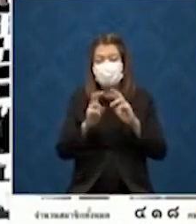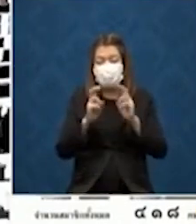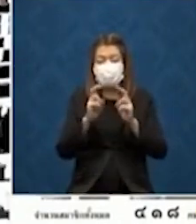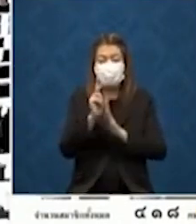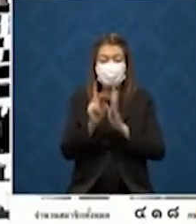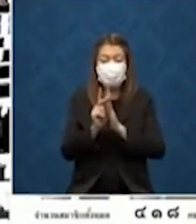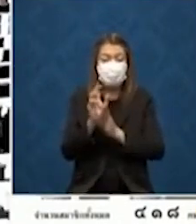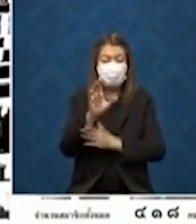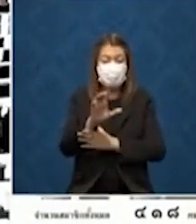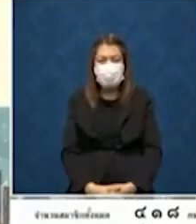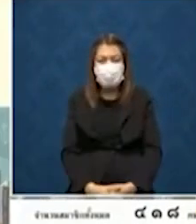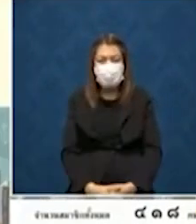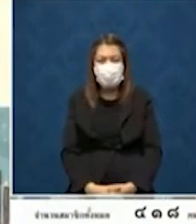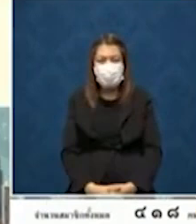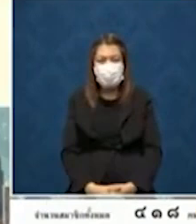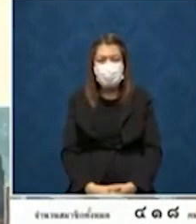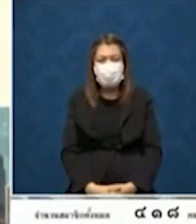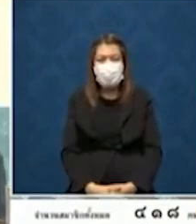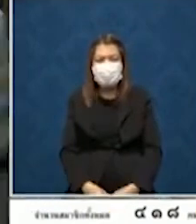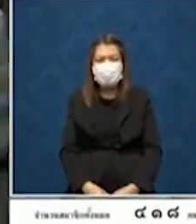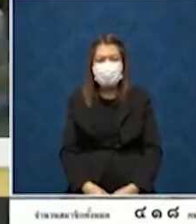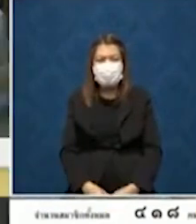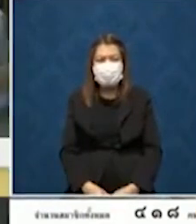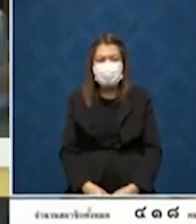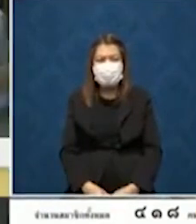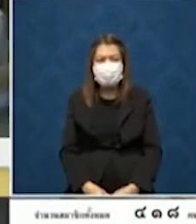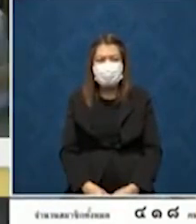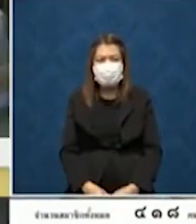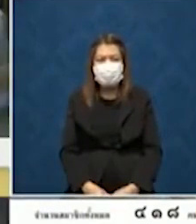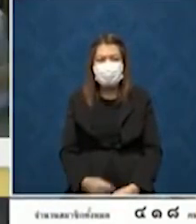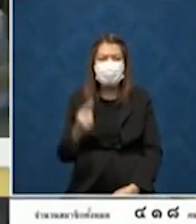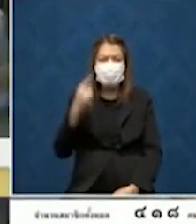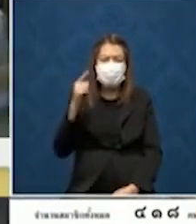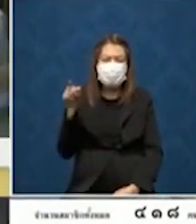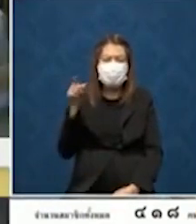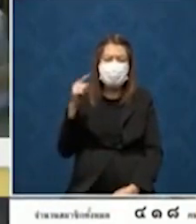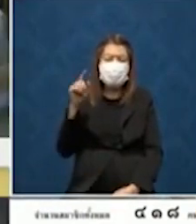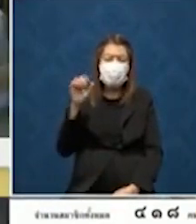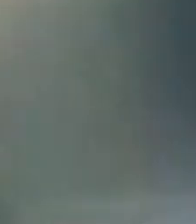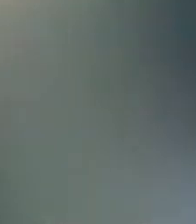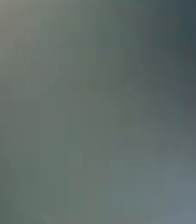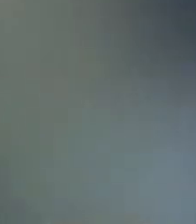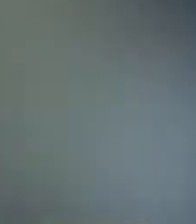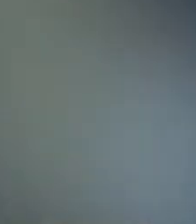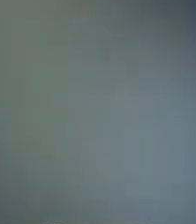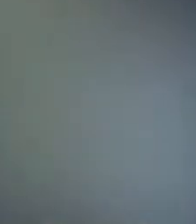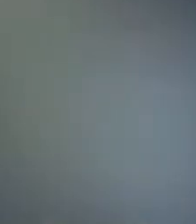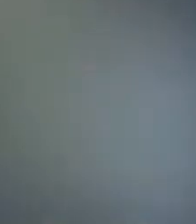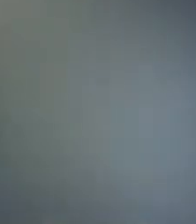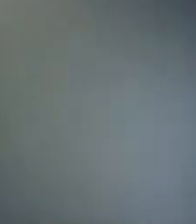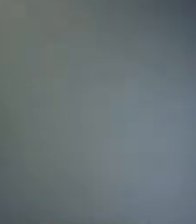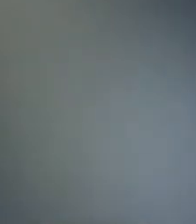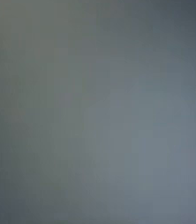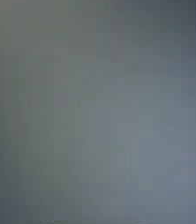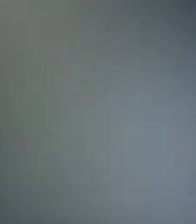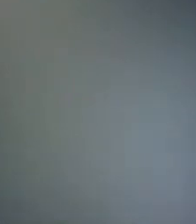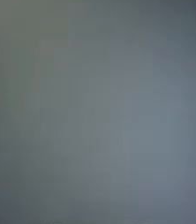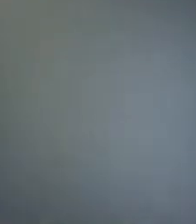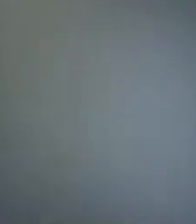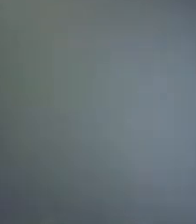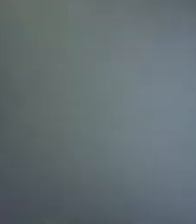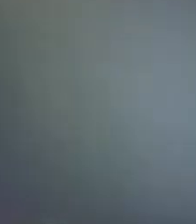นะได้ขอแสดงความเห็นถึงคุณเจี๊ยบเป็นการแสดงความเห็นอย่างสุภาพเลยนะฮะเดี๋ยวล